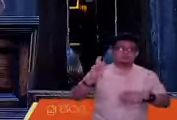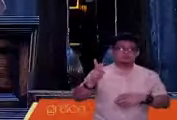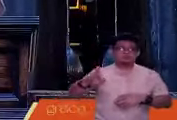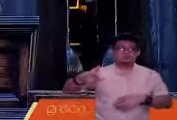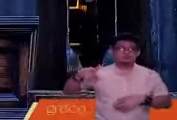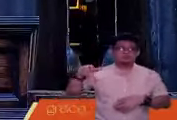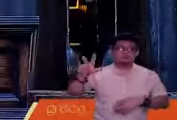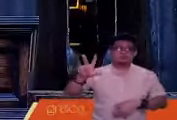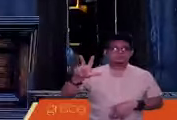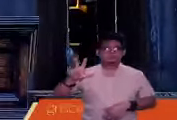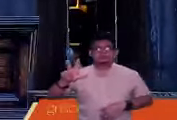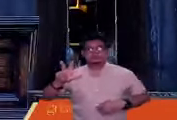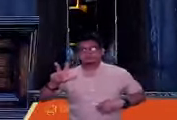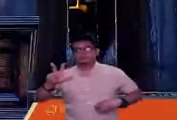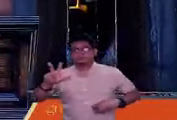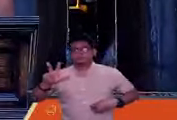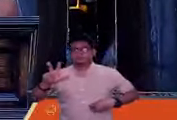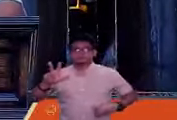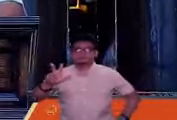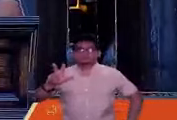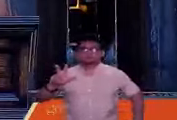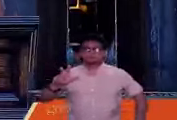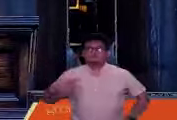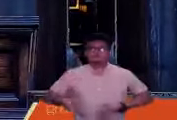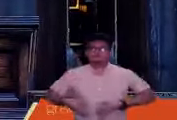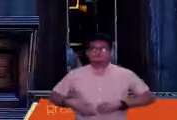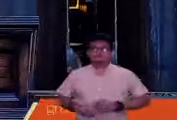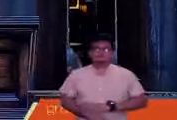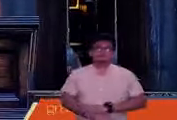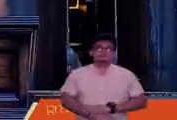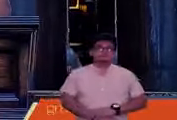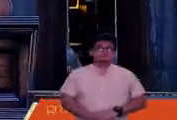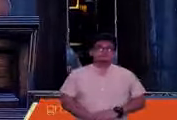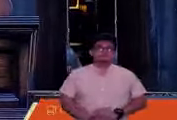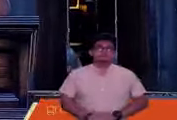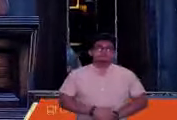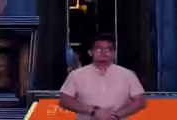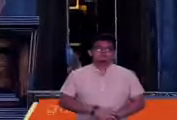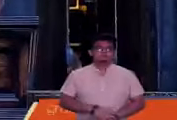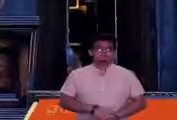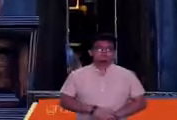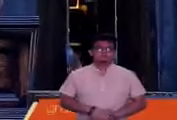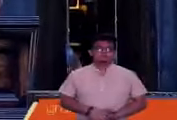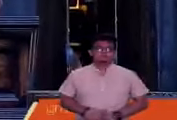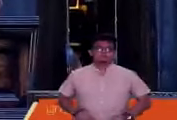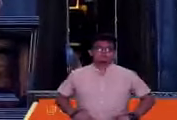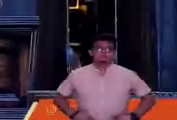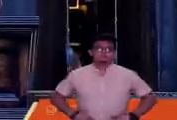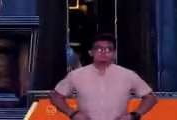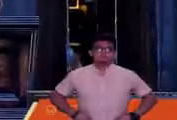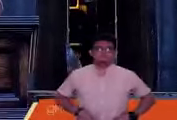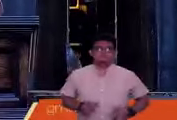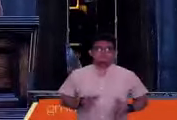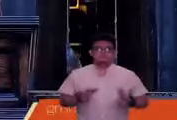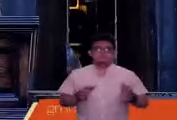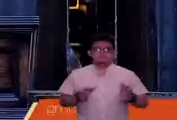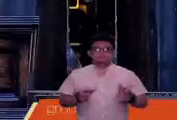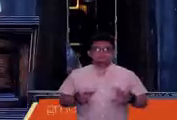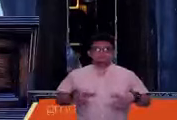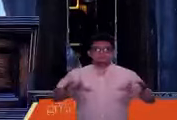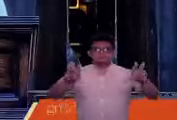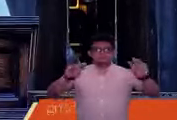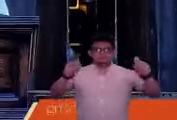give reverence to the Word of God. Matthew chapter 13, verse 23, the Bible